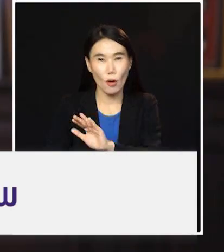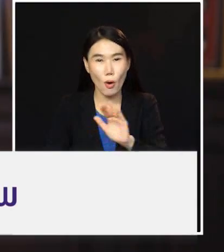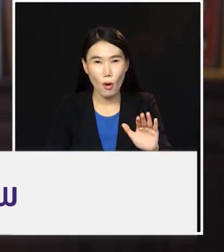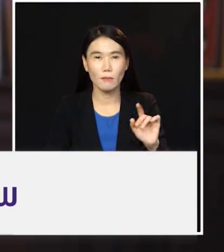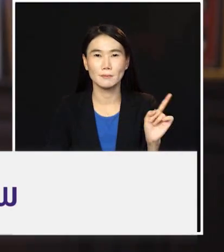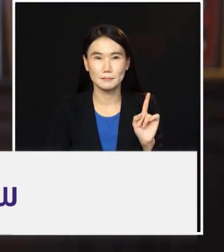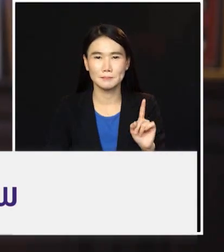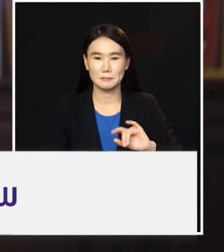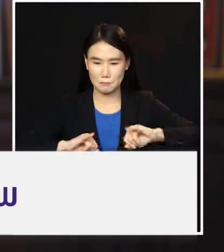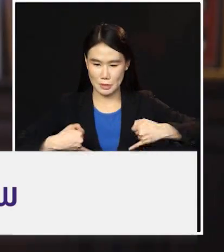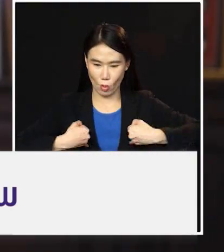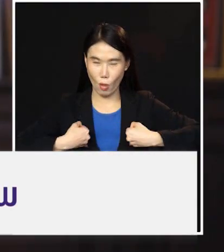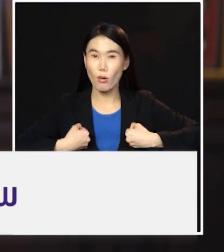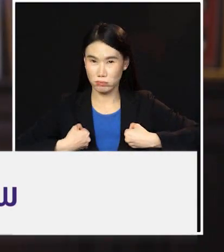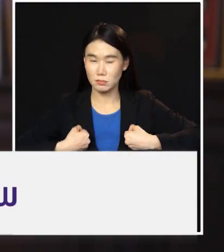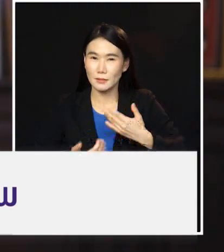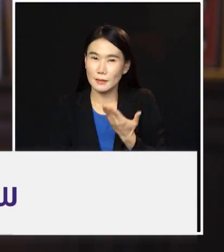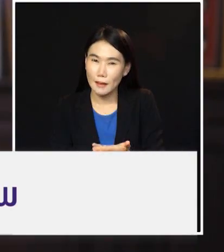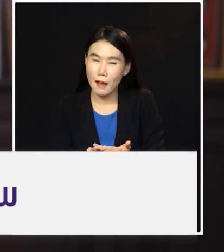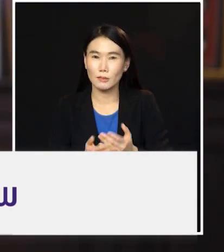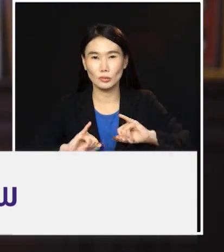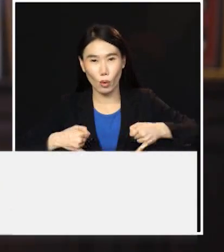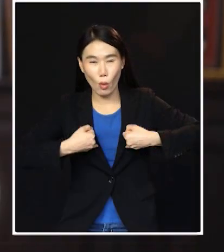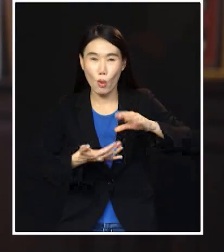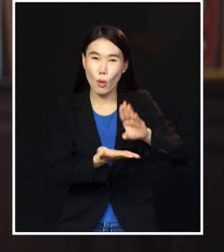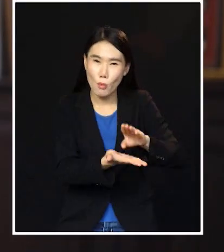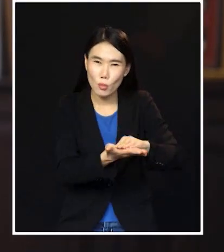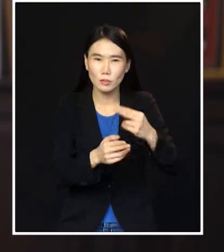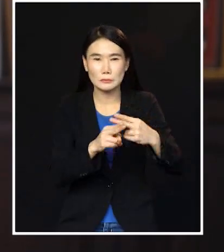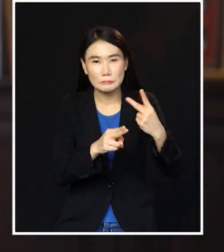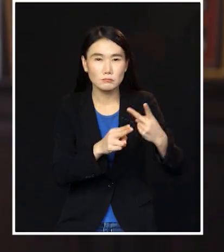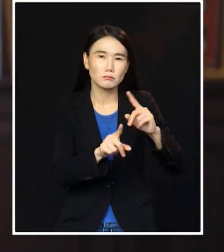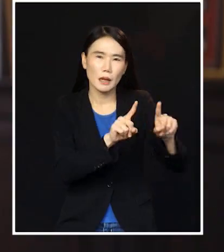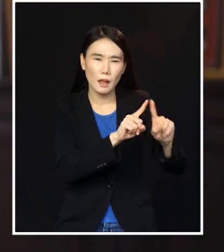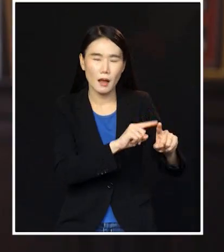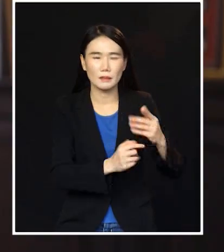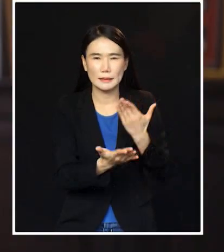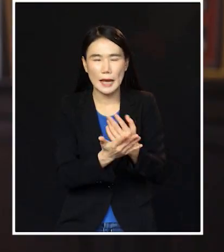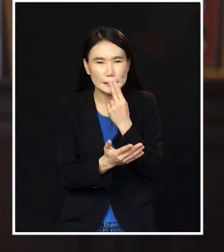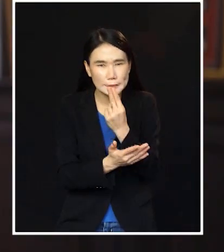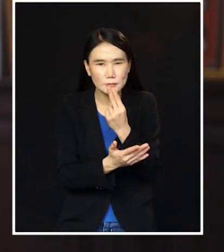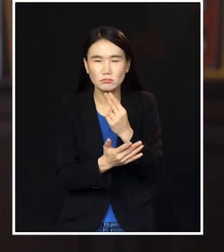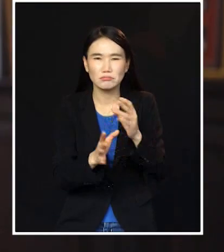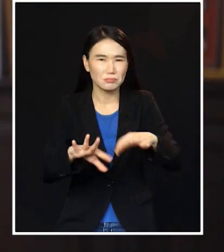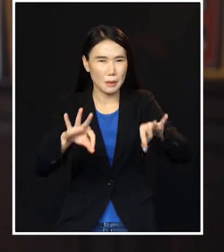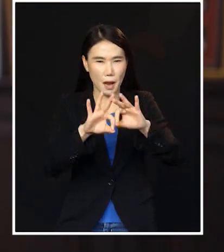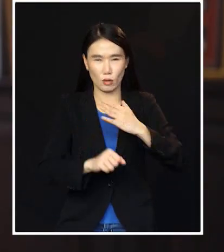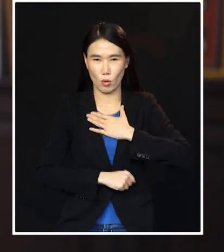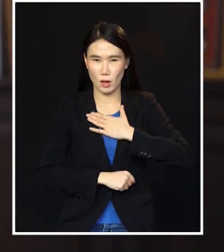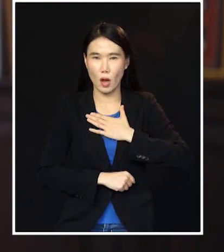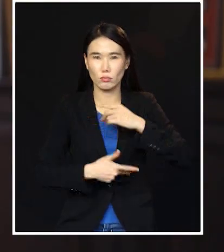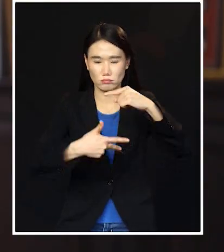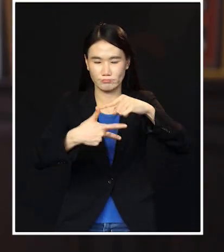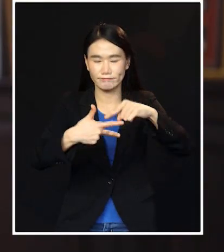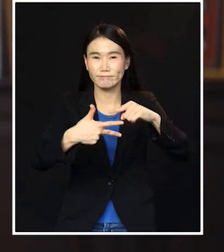หรือประชาชนในฐานะของเจ้าของทรัพย์นั้นก็คือข้อมูลหรือว่าเงินหรือว่า